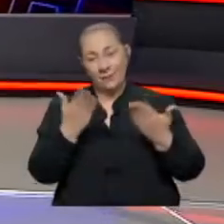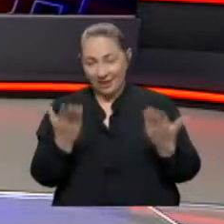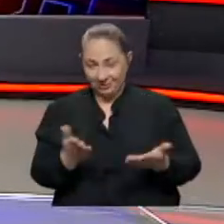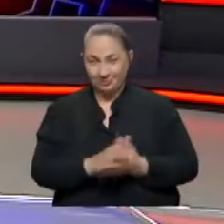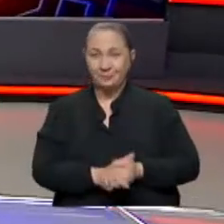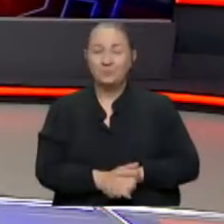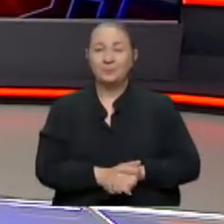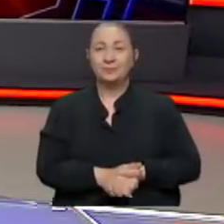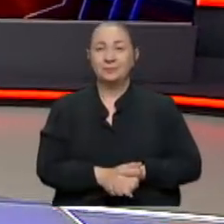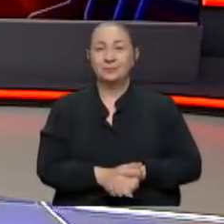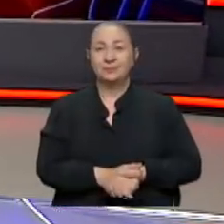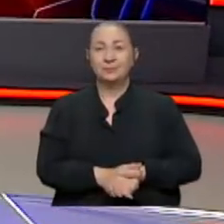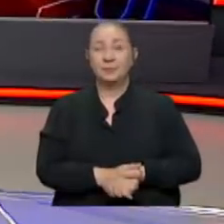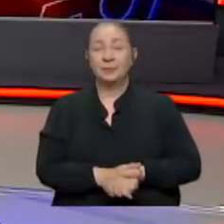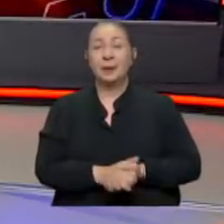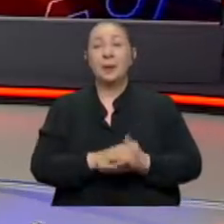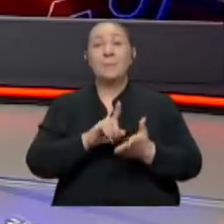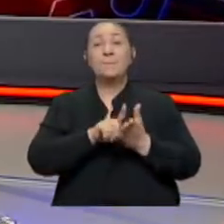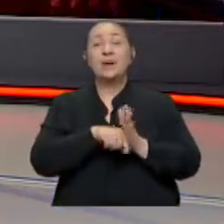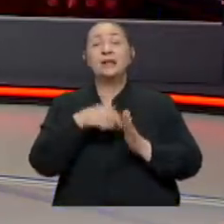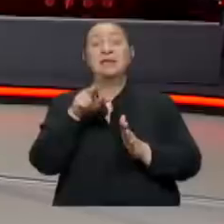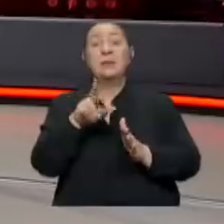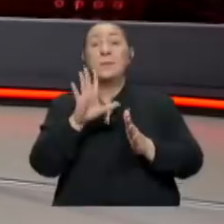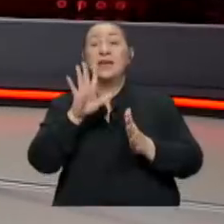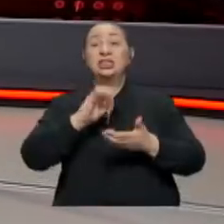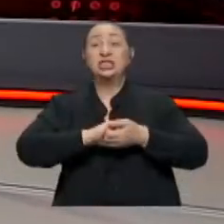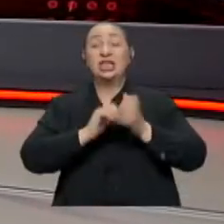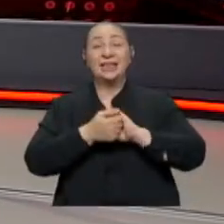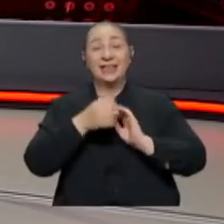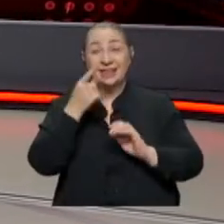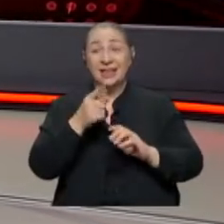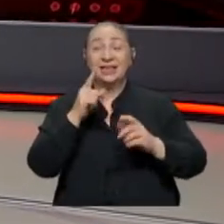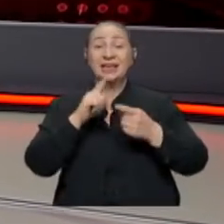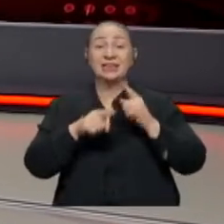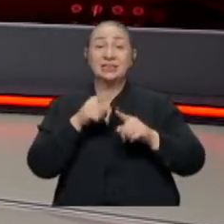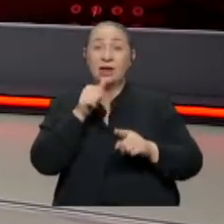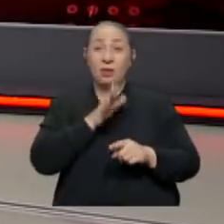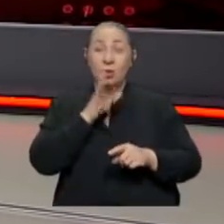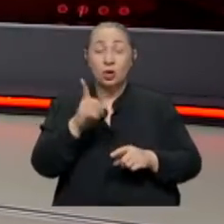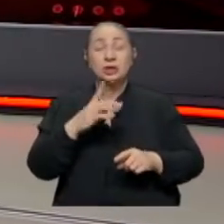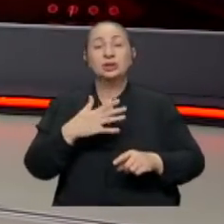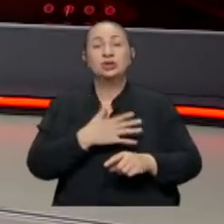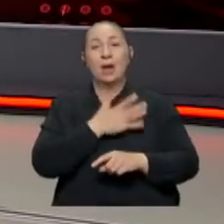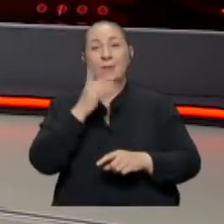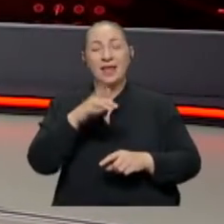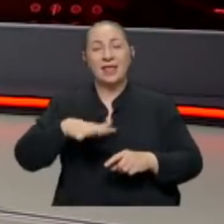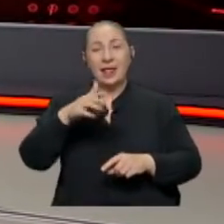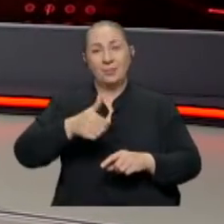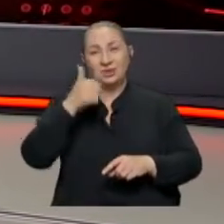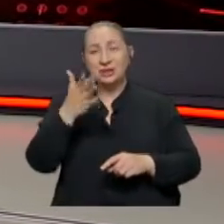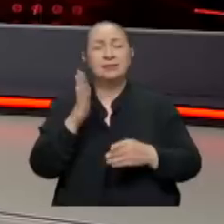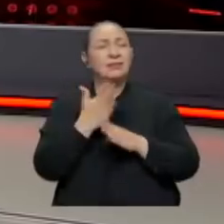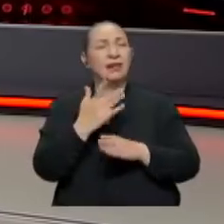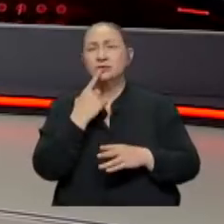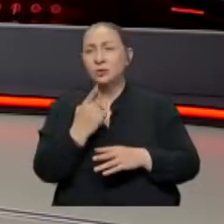Ben bal gibi beşli çete dedi Kemal Kılıçdaroğlu Cumhuriyet Halk Partisi genel başkanı